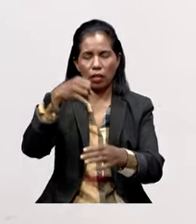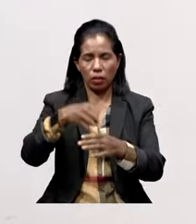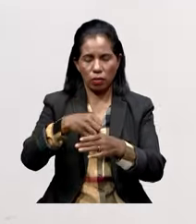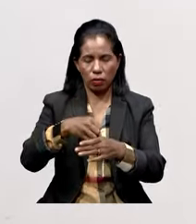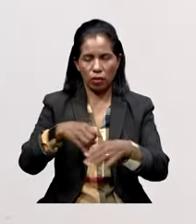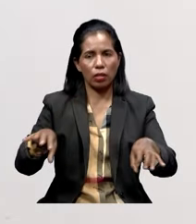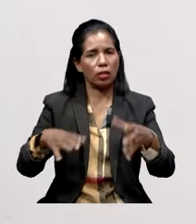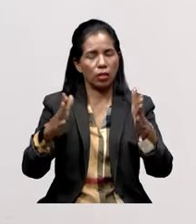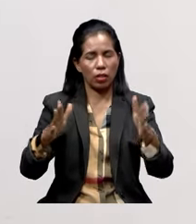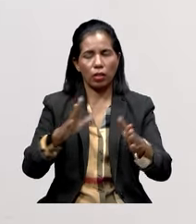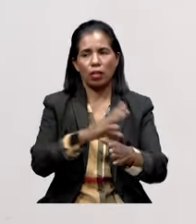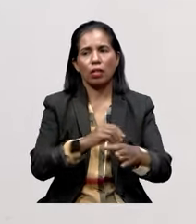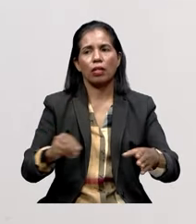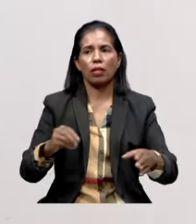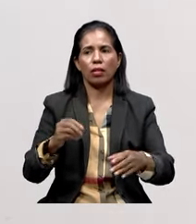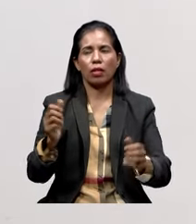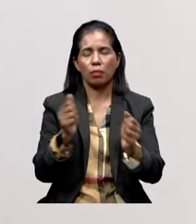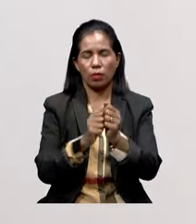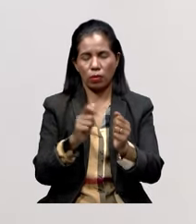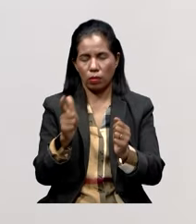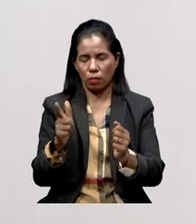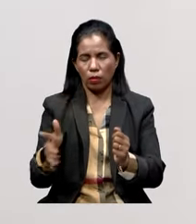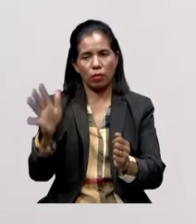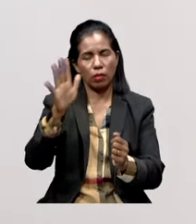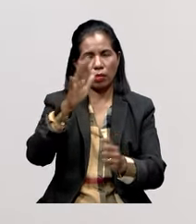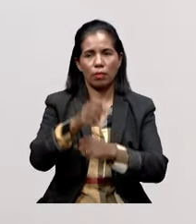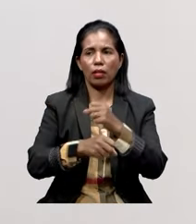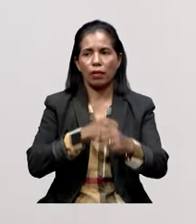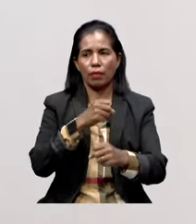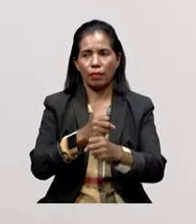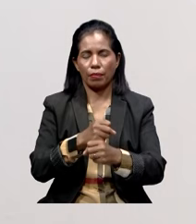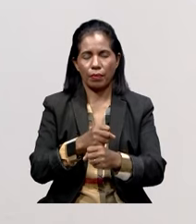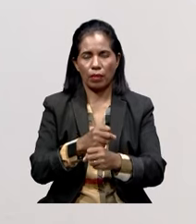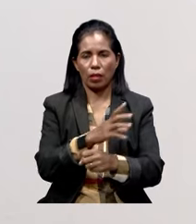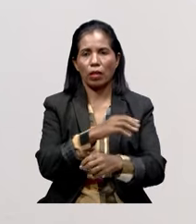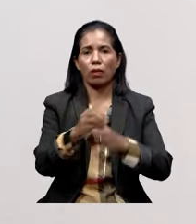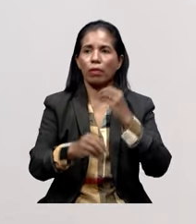perjuangan lama selama 25 tahun ini untuk